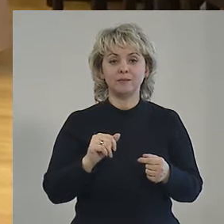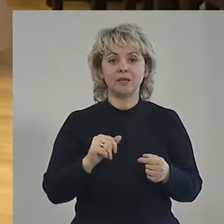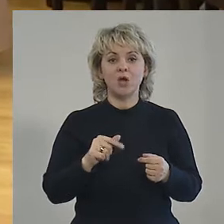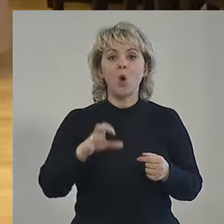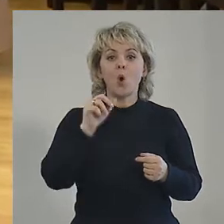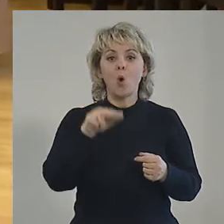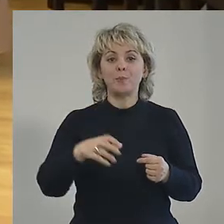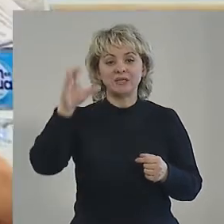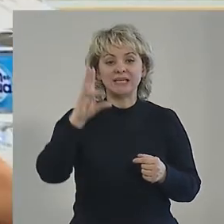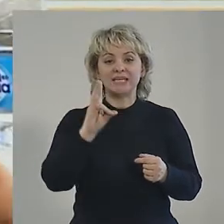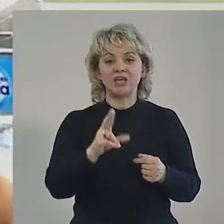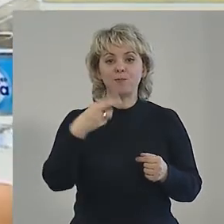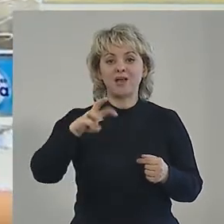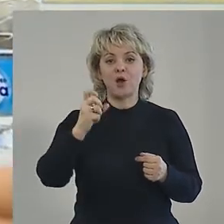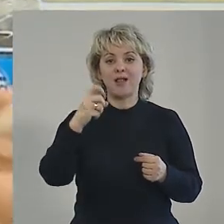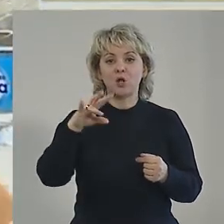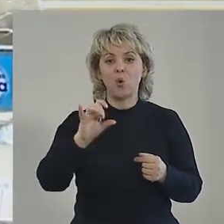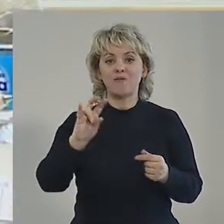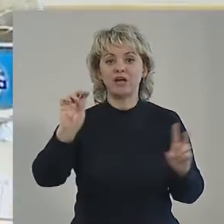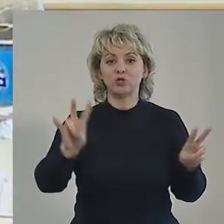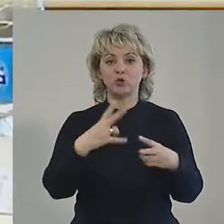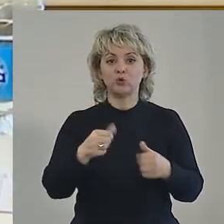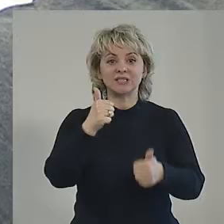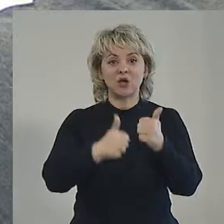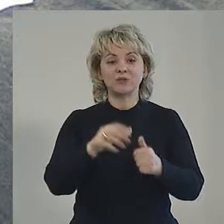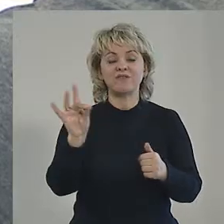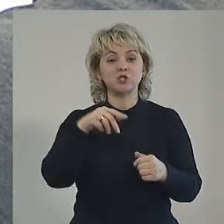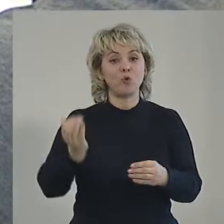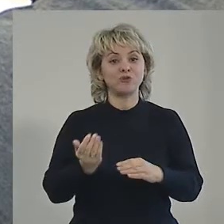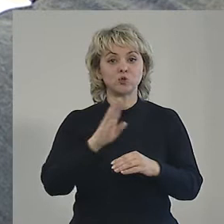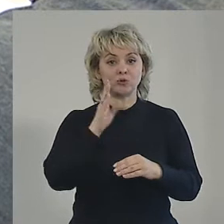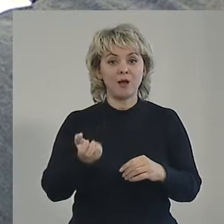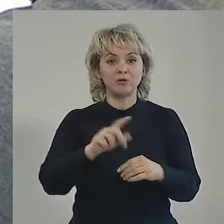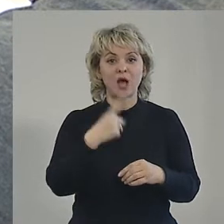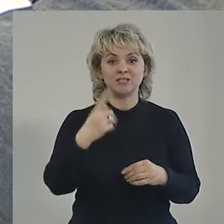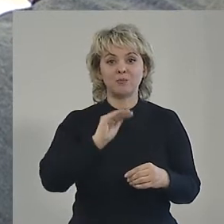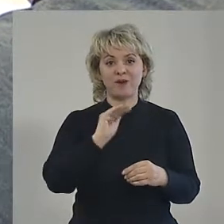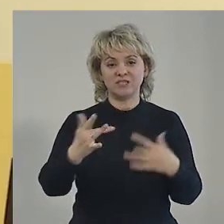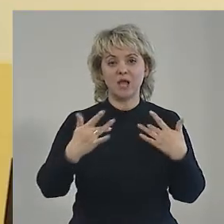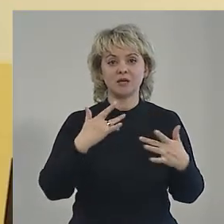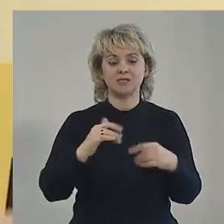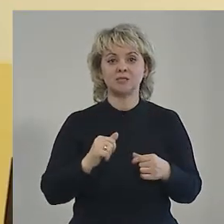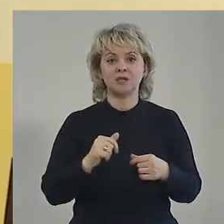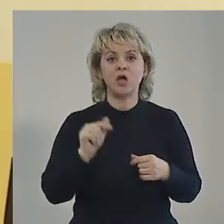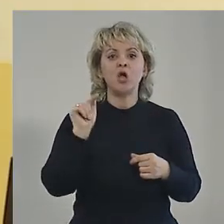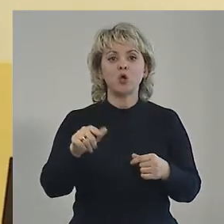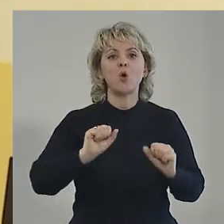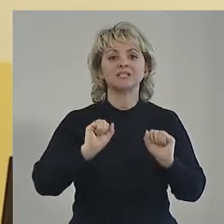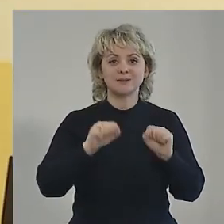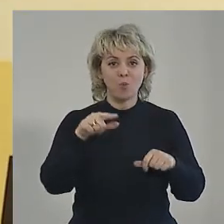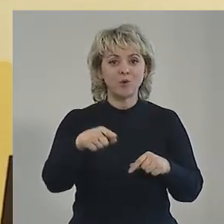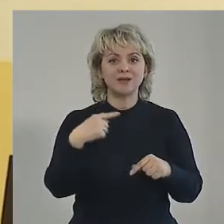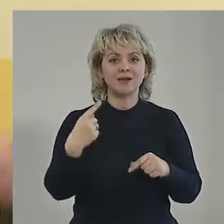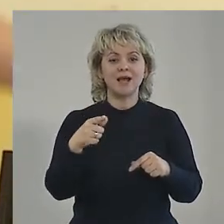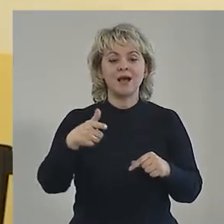Опыт Академии Никиты Михалкова не нужен. На кастинг в Ростове с утра пришел лишь один профессиональный артист. И он осмелится их